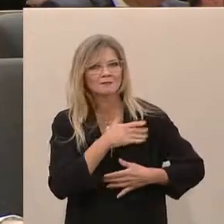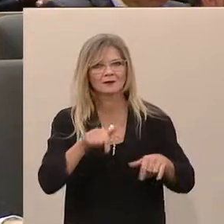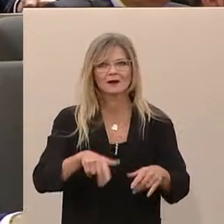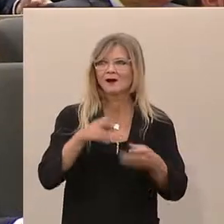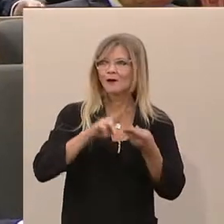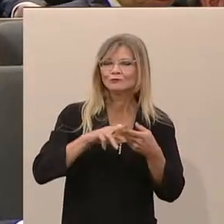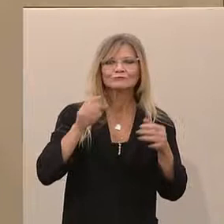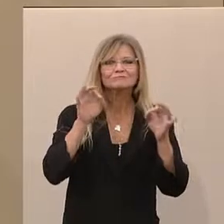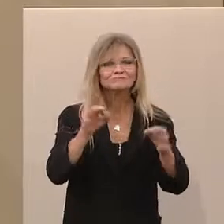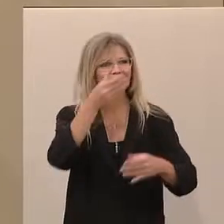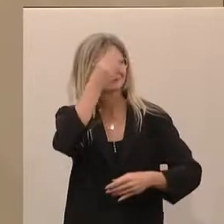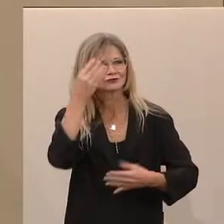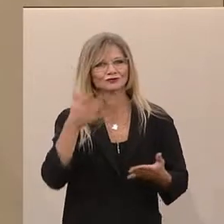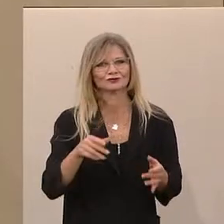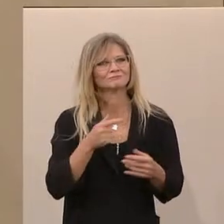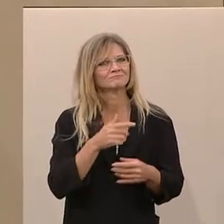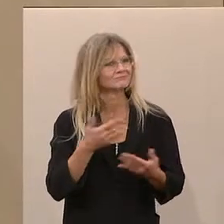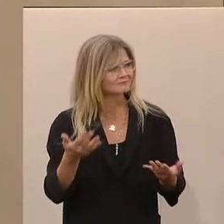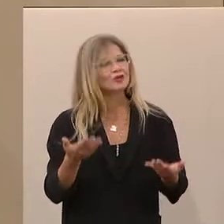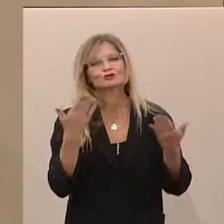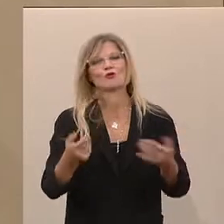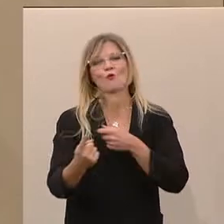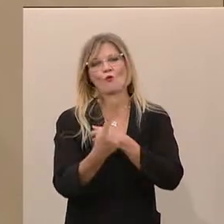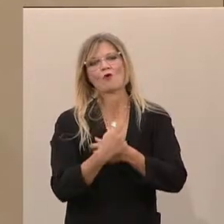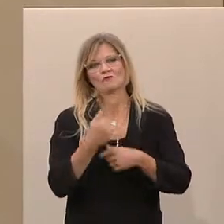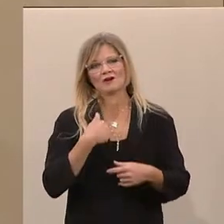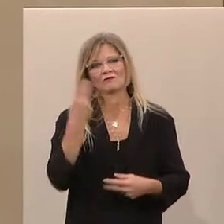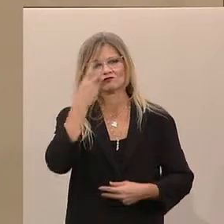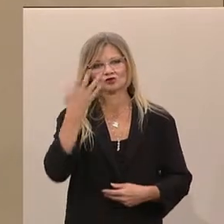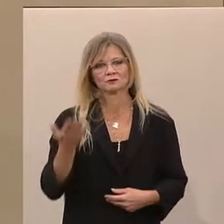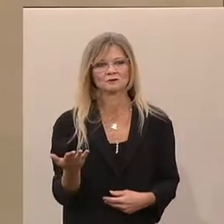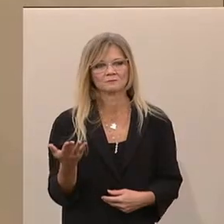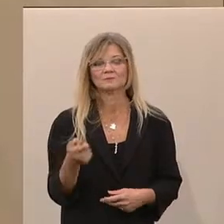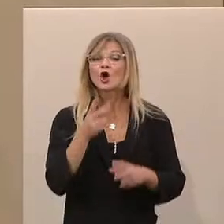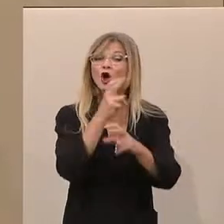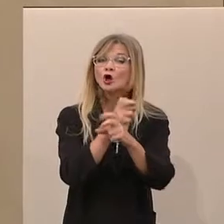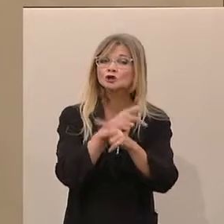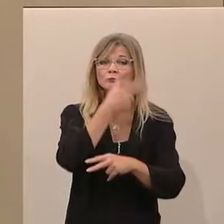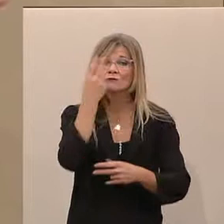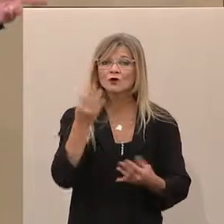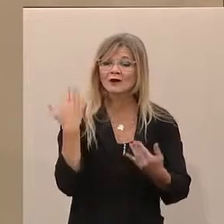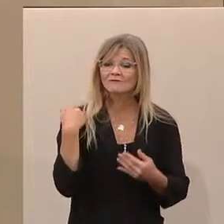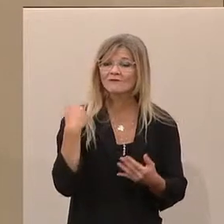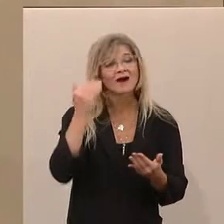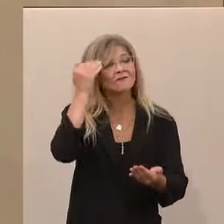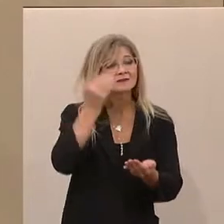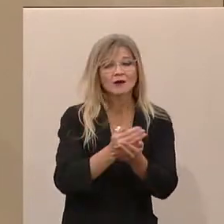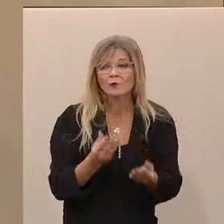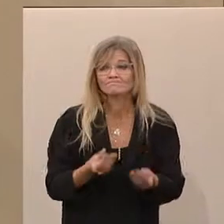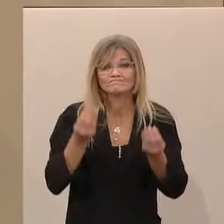Land. Und genau das ist der Auftrag, wie wir ihn verstehen. Und so wie uns die österreichische Bevölkerung ihr Vertrauen allen geschenkt